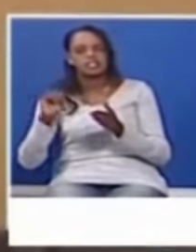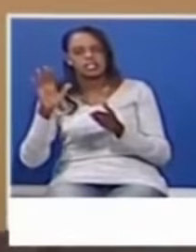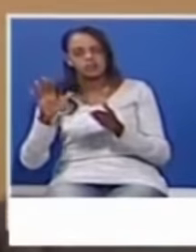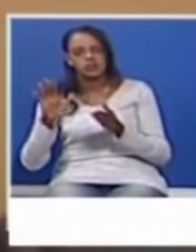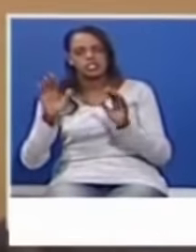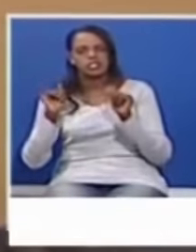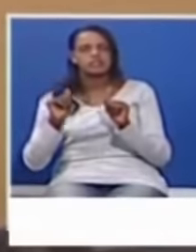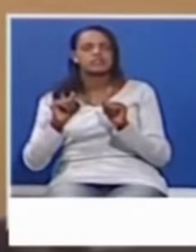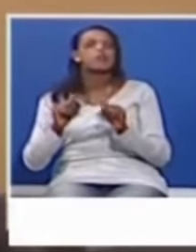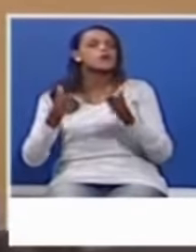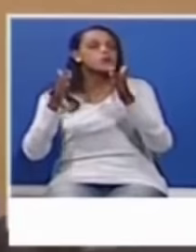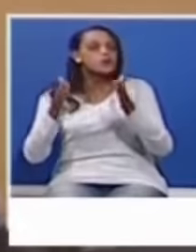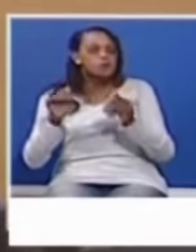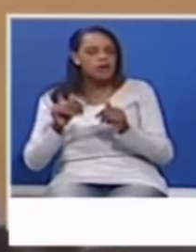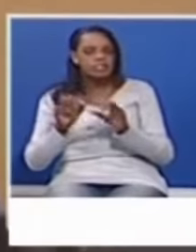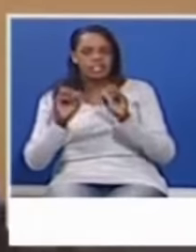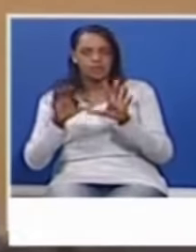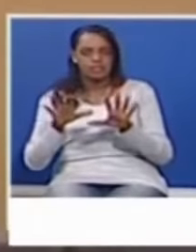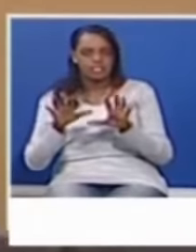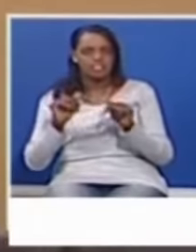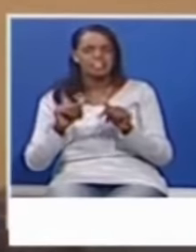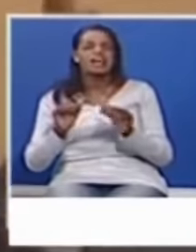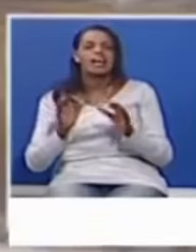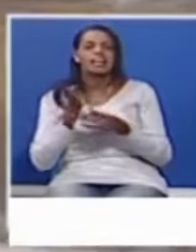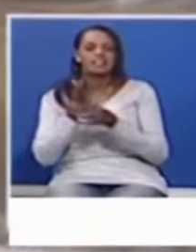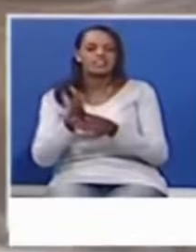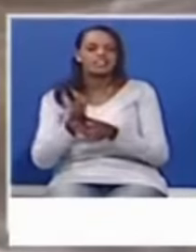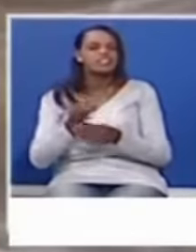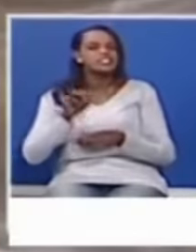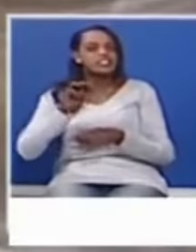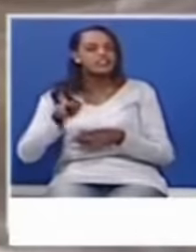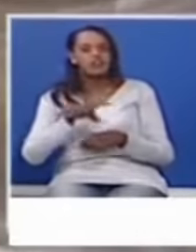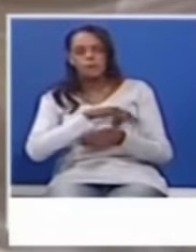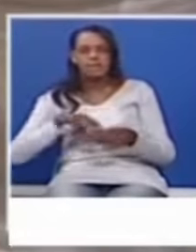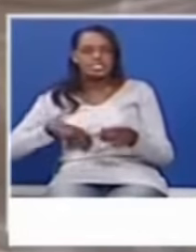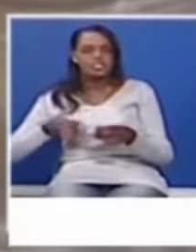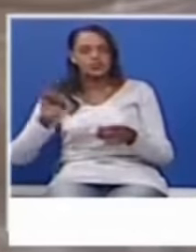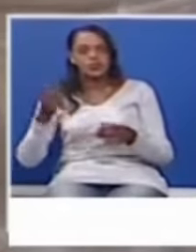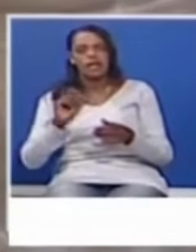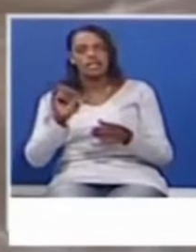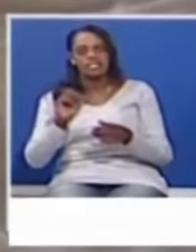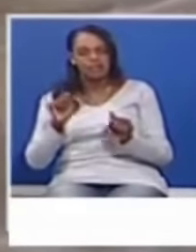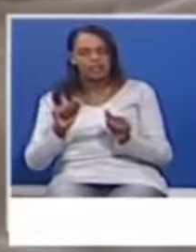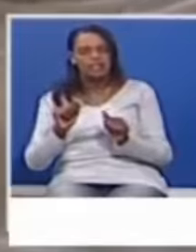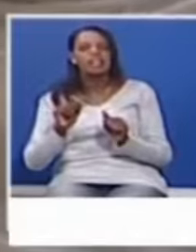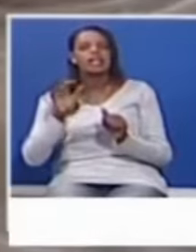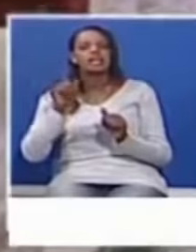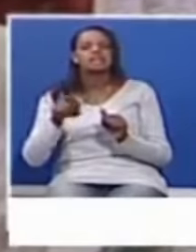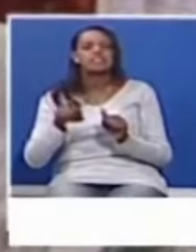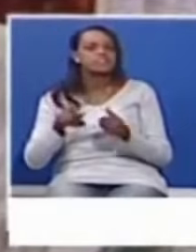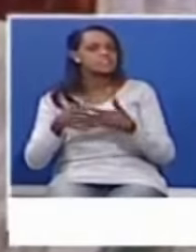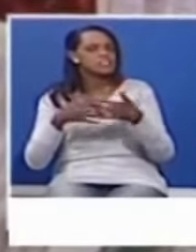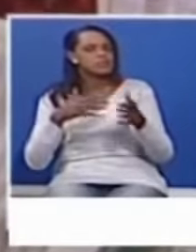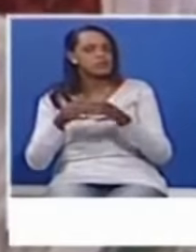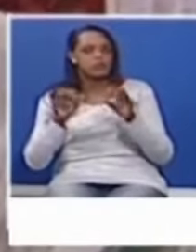ሸፈነ ክታበት ከካይድሉ ምህላው ዝሓበረ ሓላፊ ጎስጓስን ሓበሬታን ጨንፈር ሚኒስትር ጥዕና ዞባ ኣንሰባ ኣቶ ተስፋ ኣለምስግና ኣብቲ